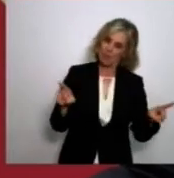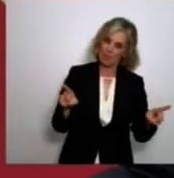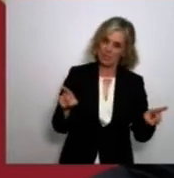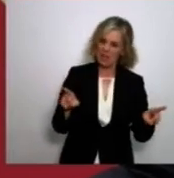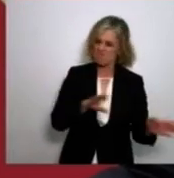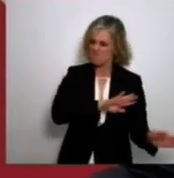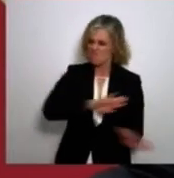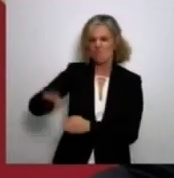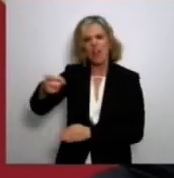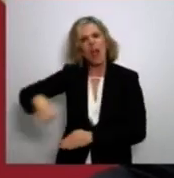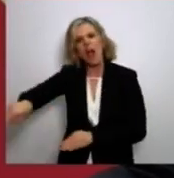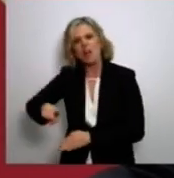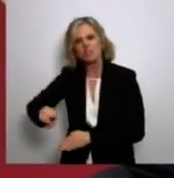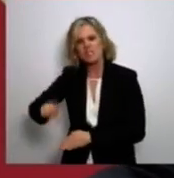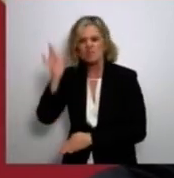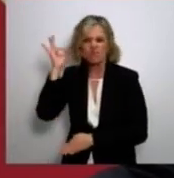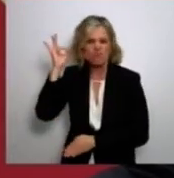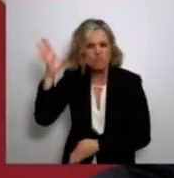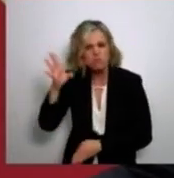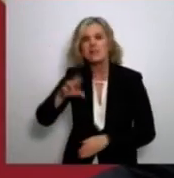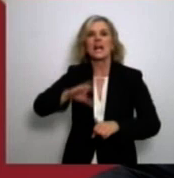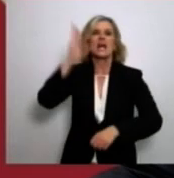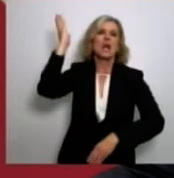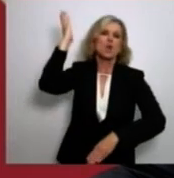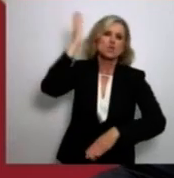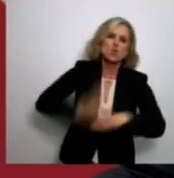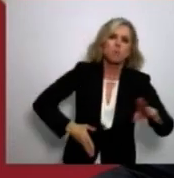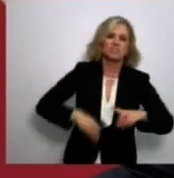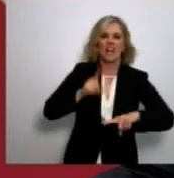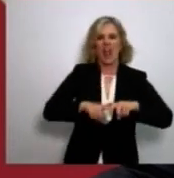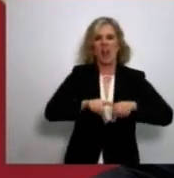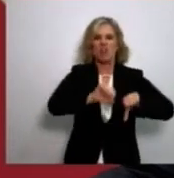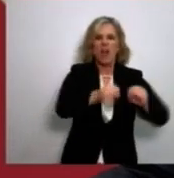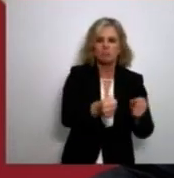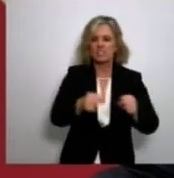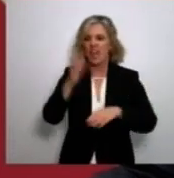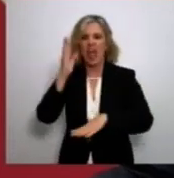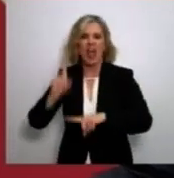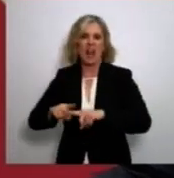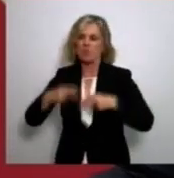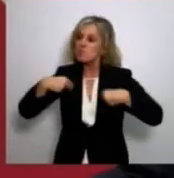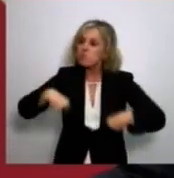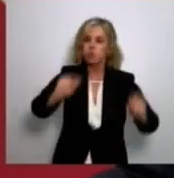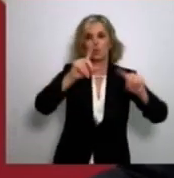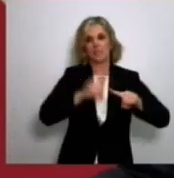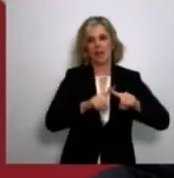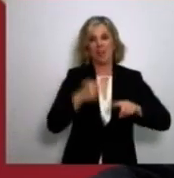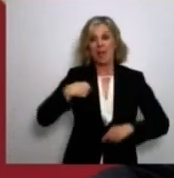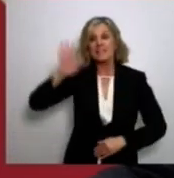τα παλιωτόμαρα τα οποία έχουν τσακίσει τη χώρα μας και έχουν τσακίσει εσάς. Είμαστε η τελευταία